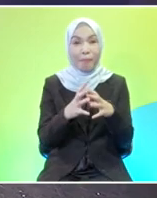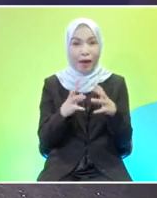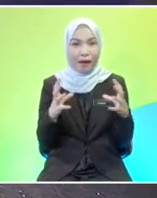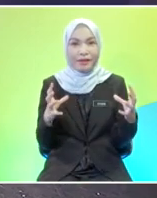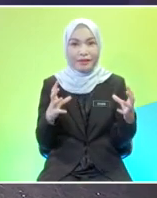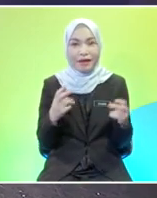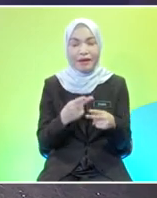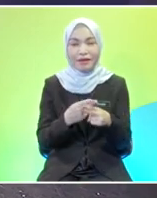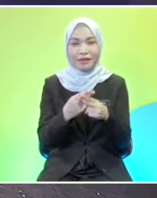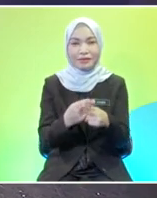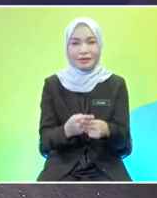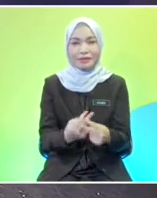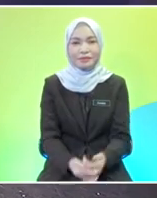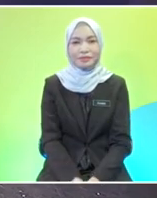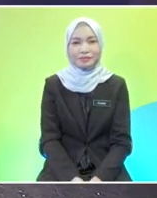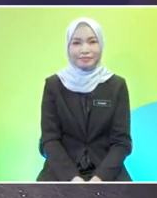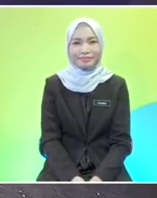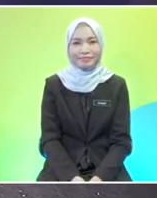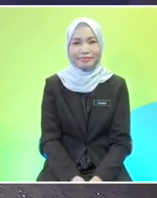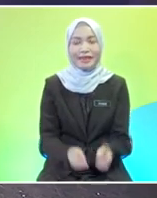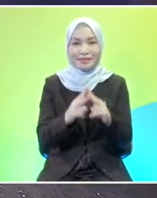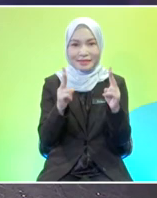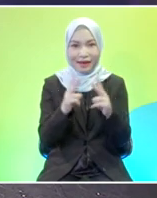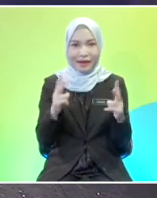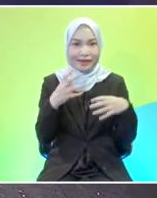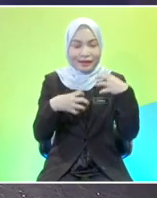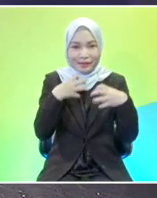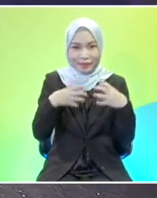sih kita sudah sangat gembira bahagia